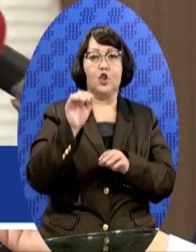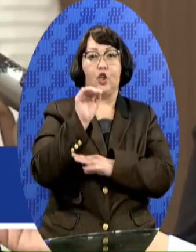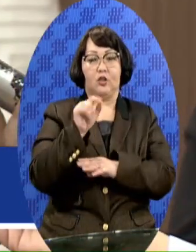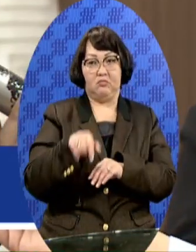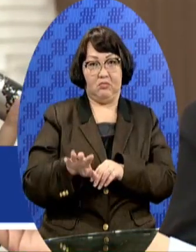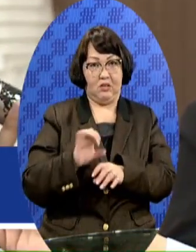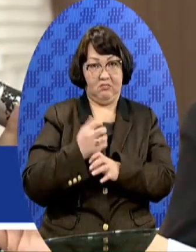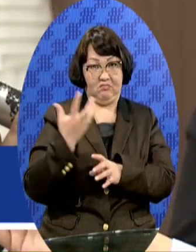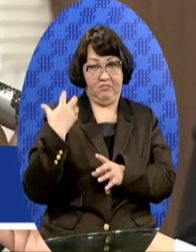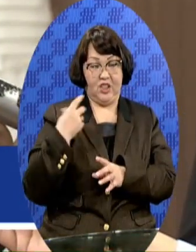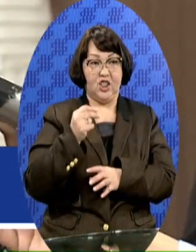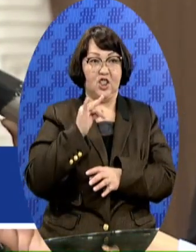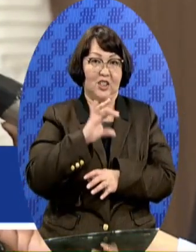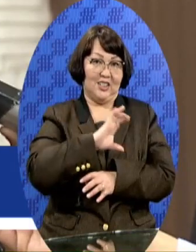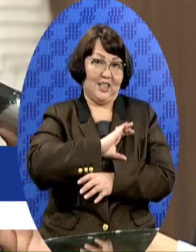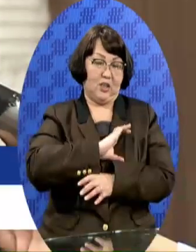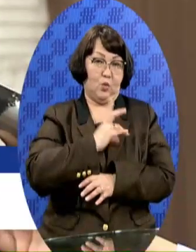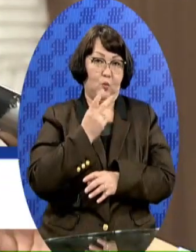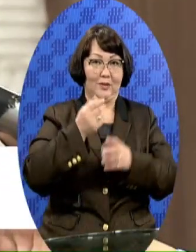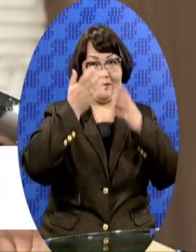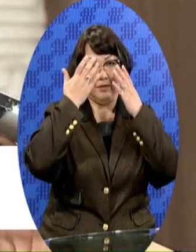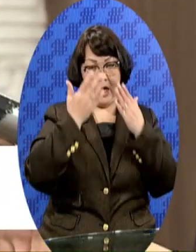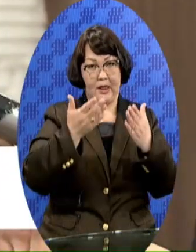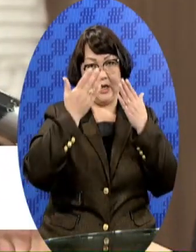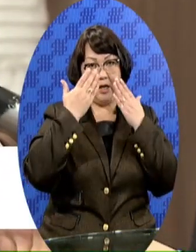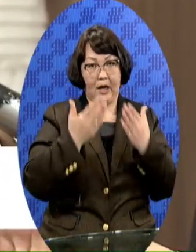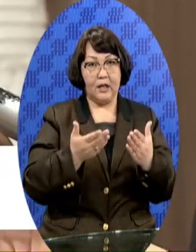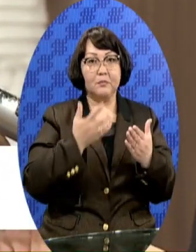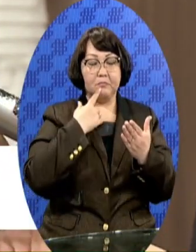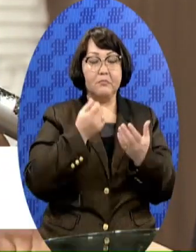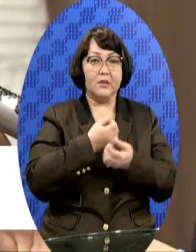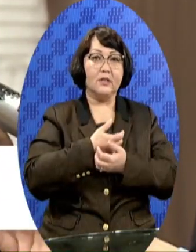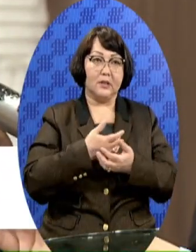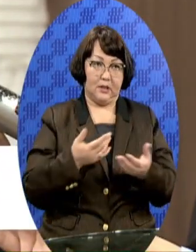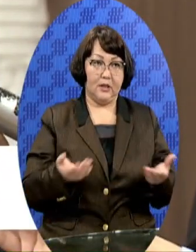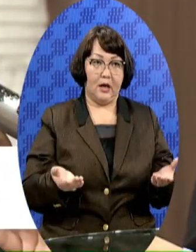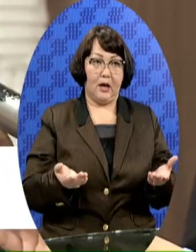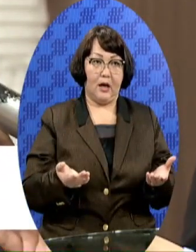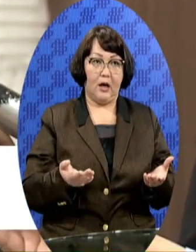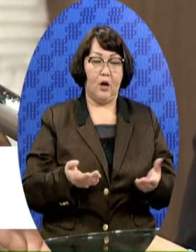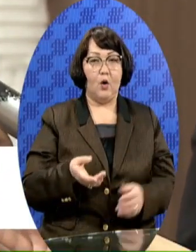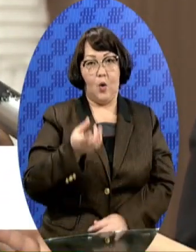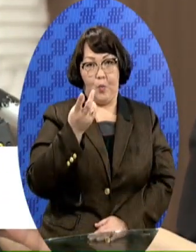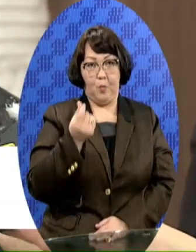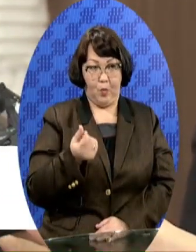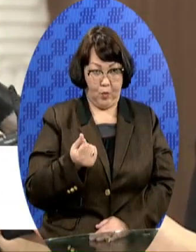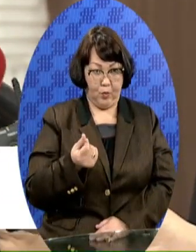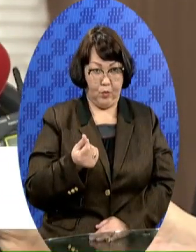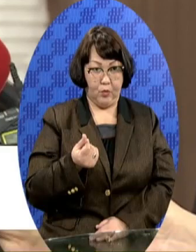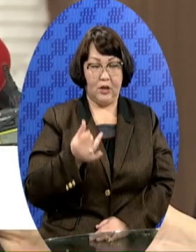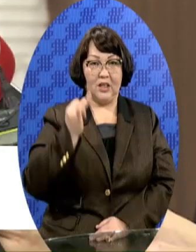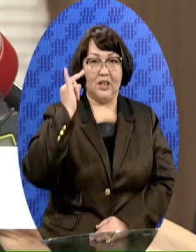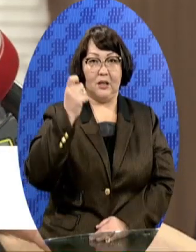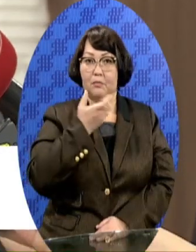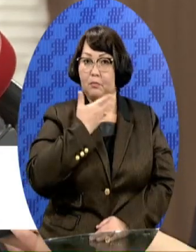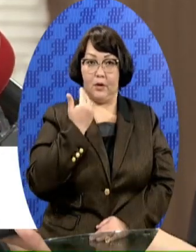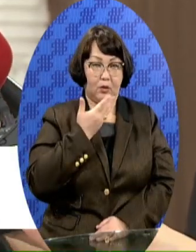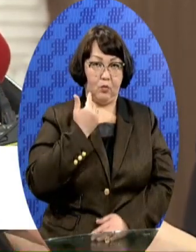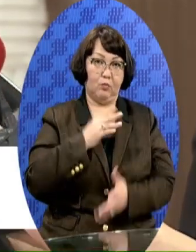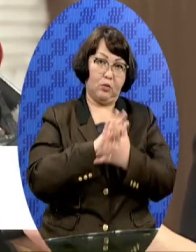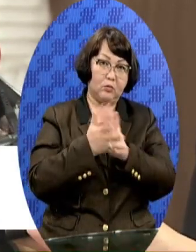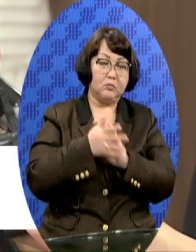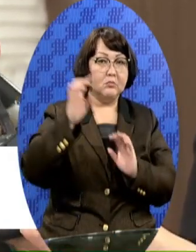чин сэтгэлээсээ талархлаа илэрхийлье. Хэдийгээр их одоо мөнгө төгрөг их орохгүй гэлээч гэсэн